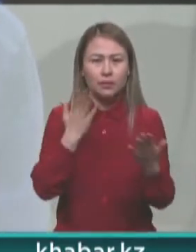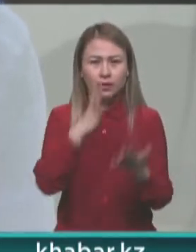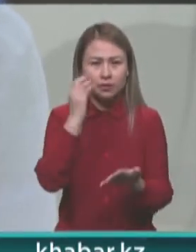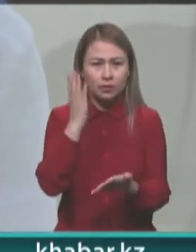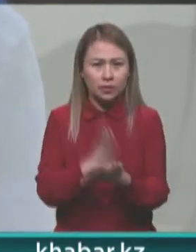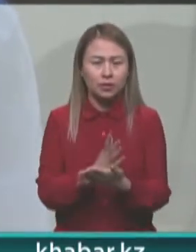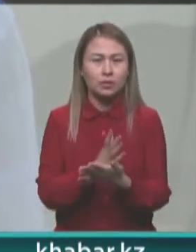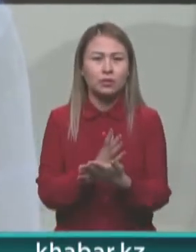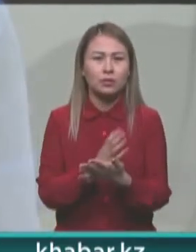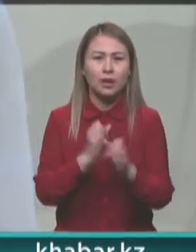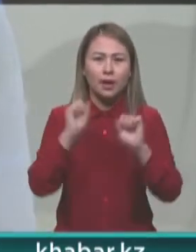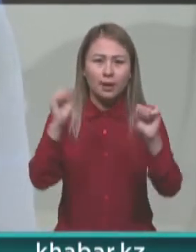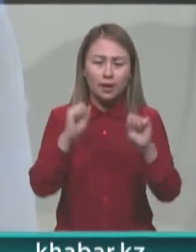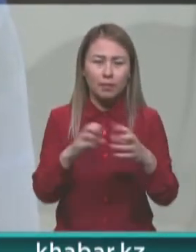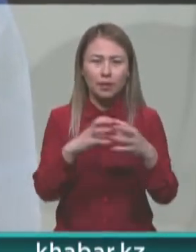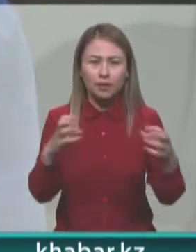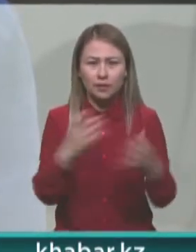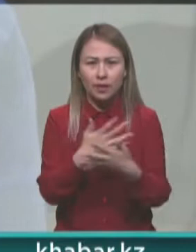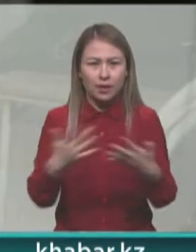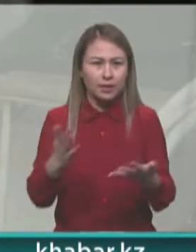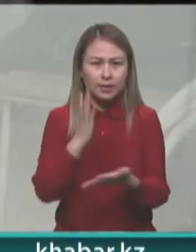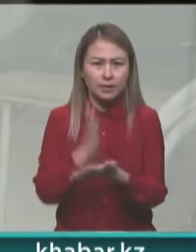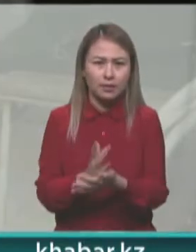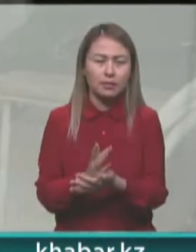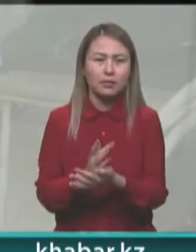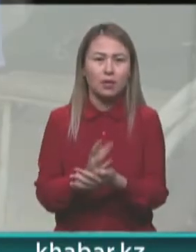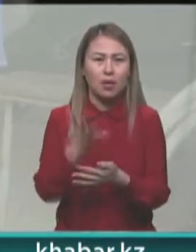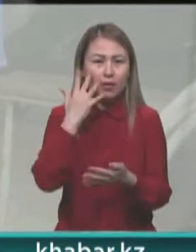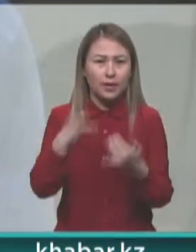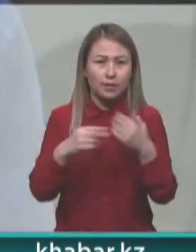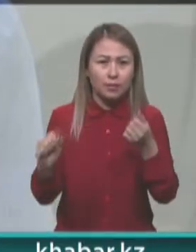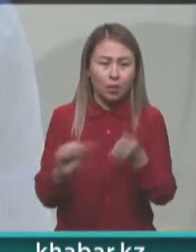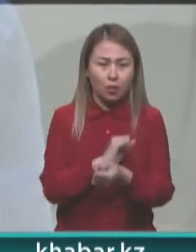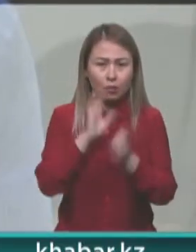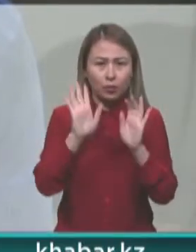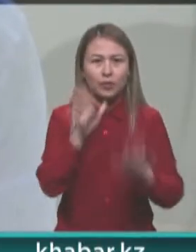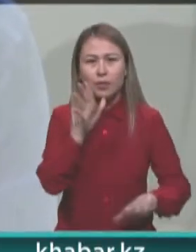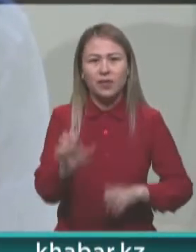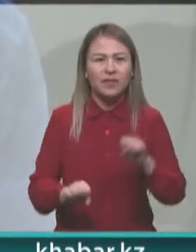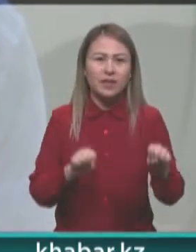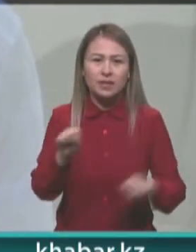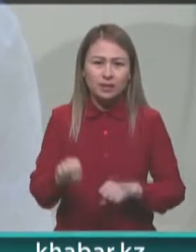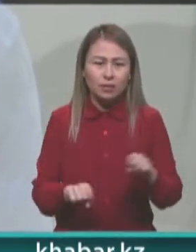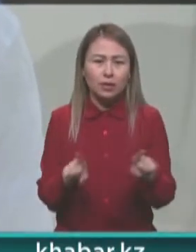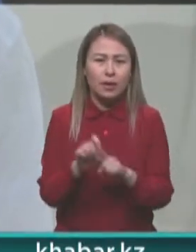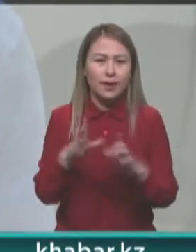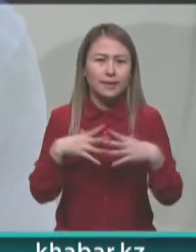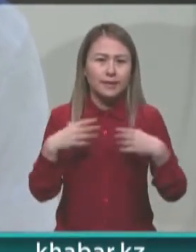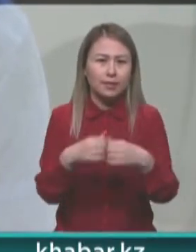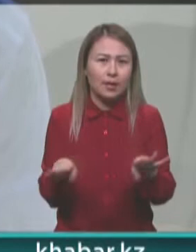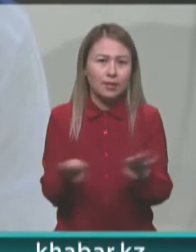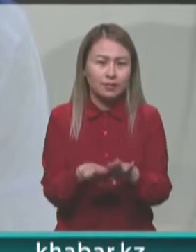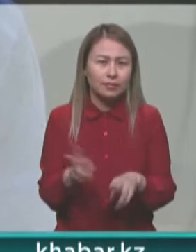гантели деген, гери деген, перекладина бар. Сосын қазір жер кепкеннен кейін велосипедпен. Бір семья келгендей боласын, неге десең